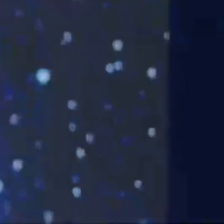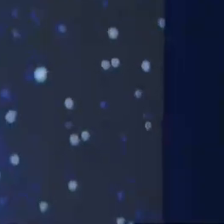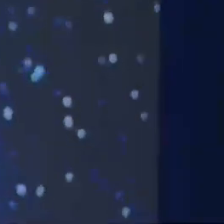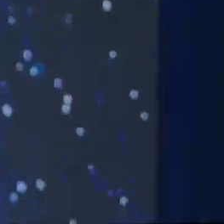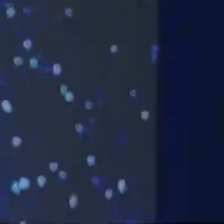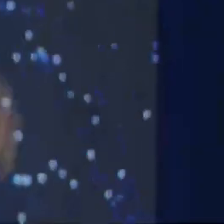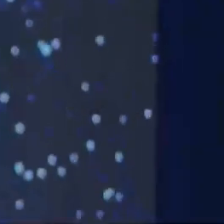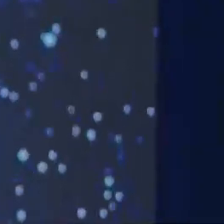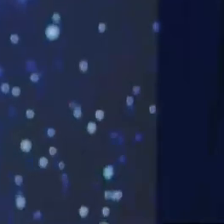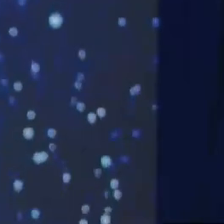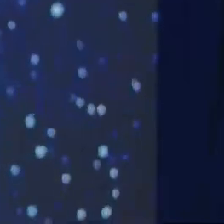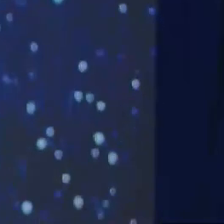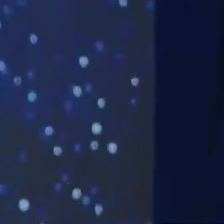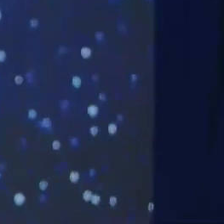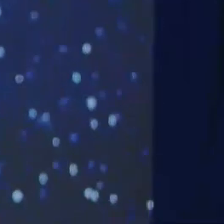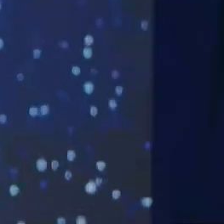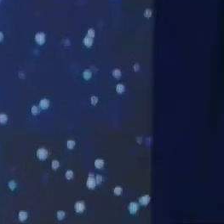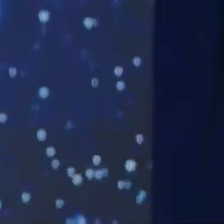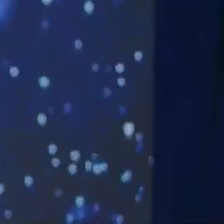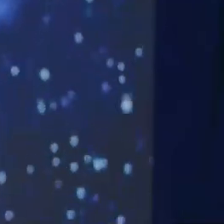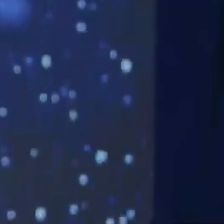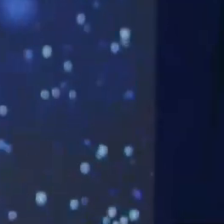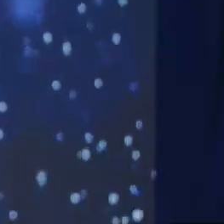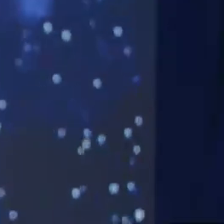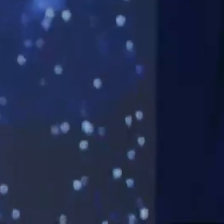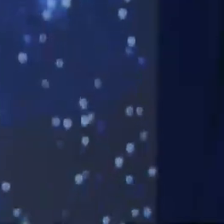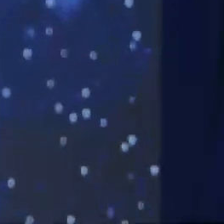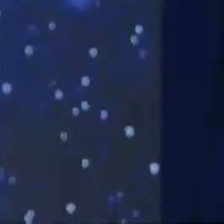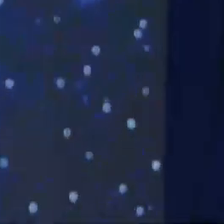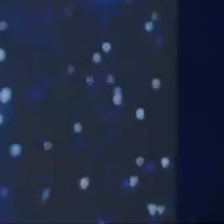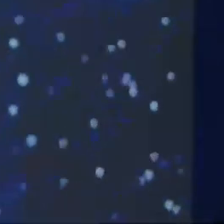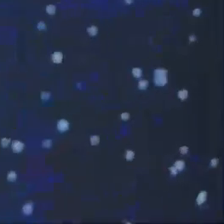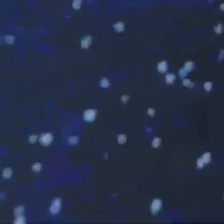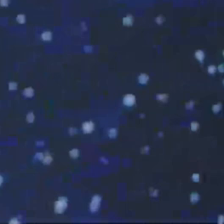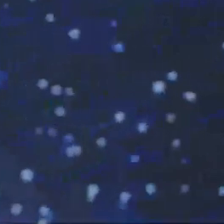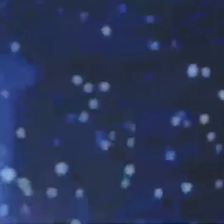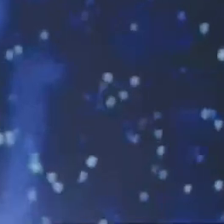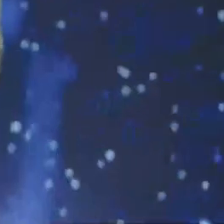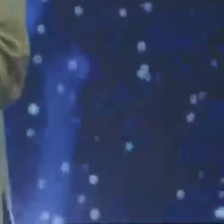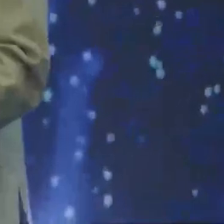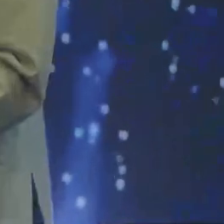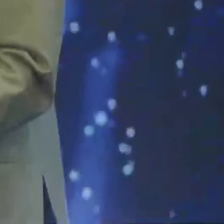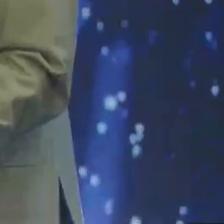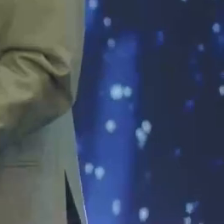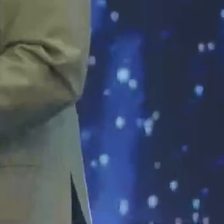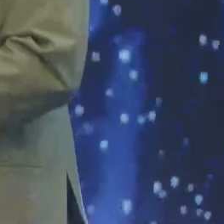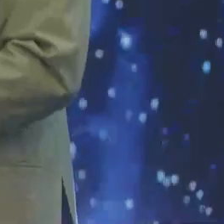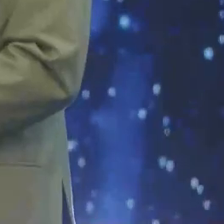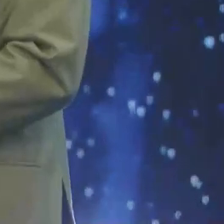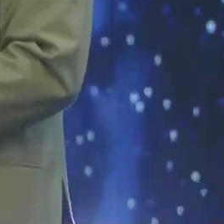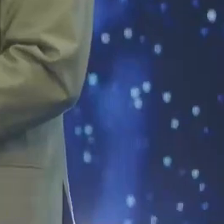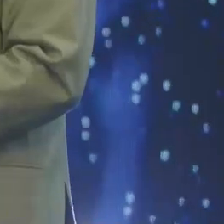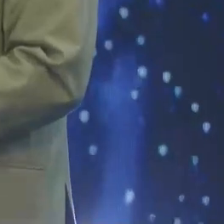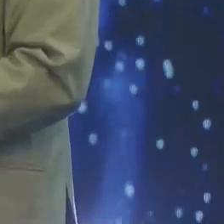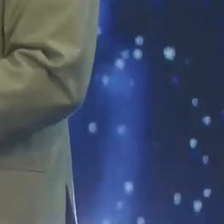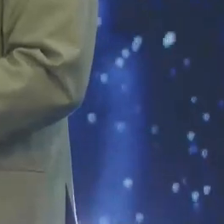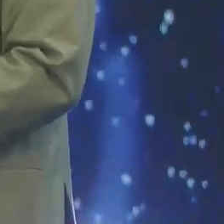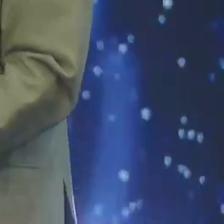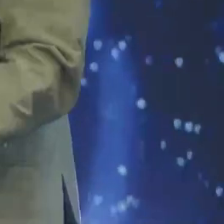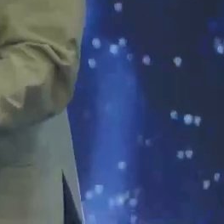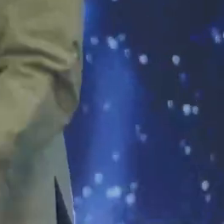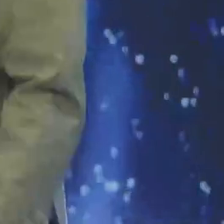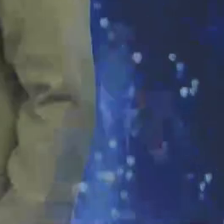Quelle est l'utilité d'avoir l'église, des milliers de personnes, des millions de personnes partout?